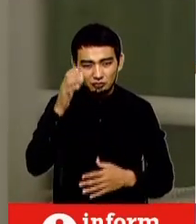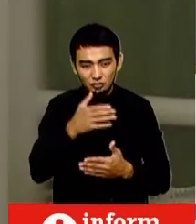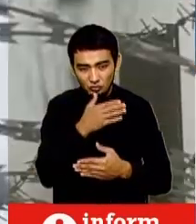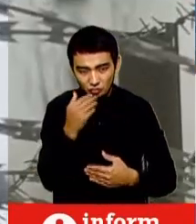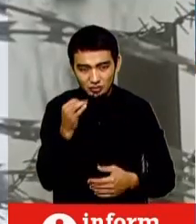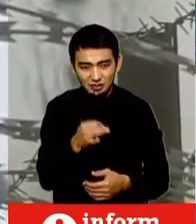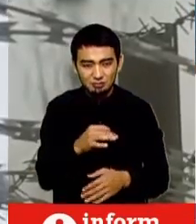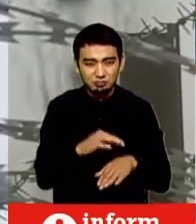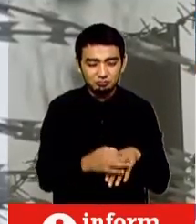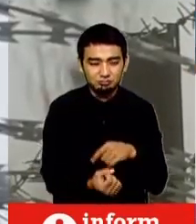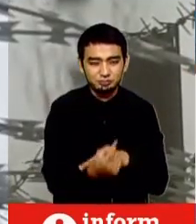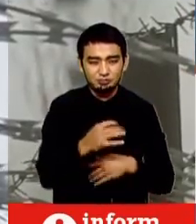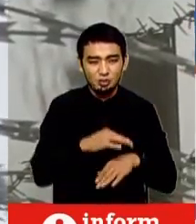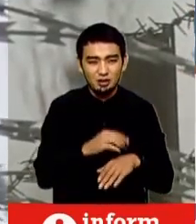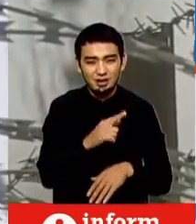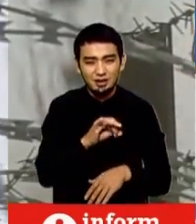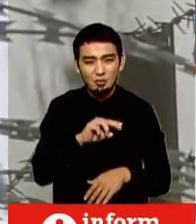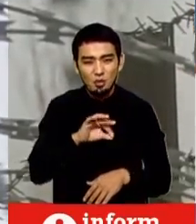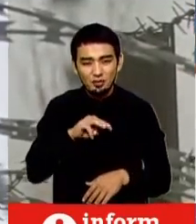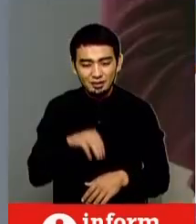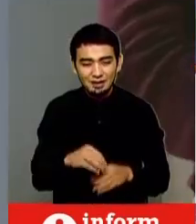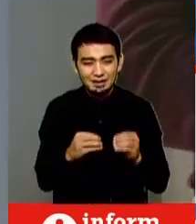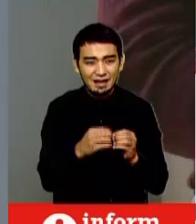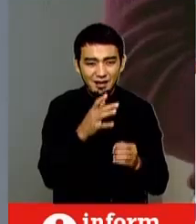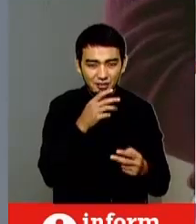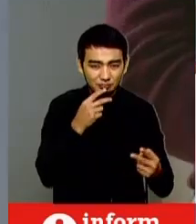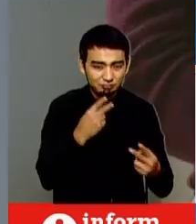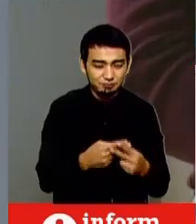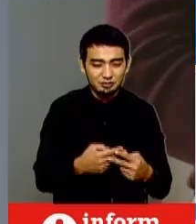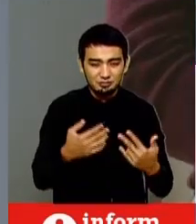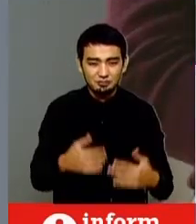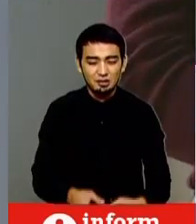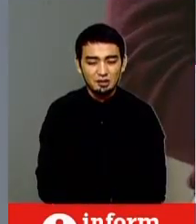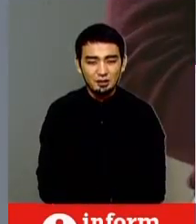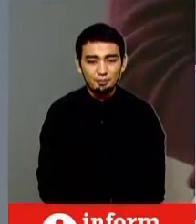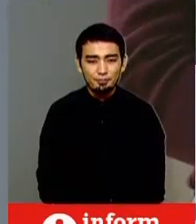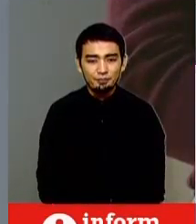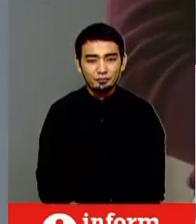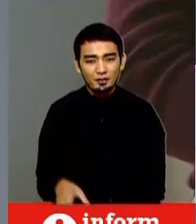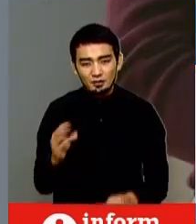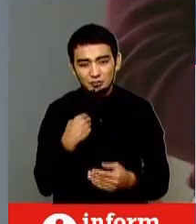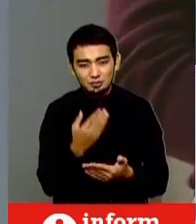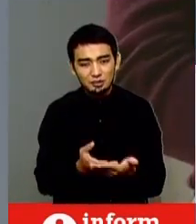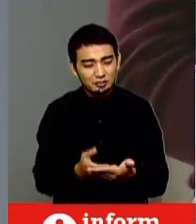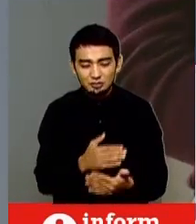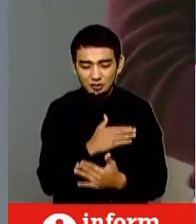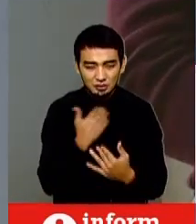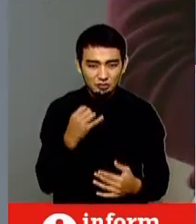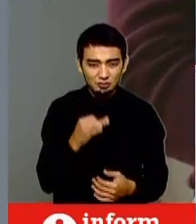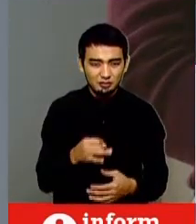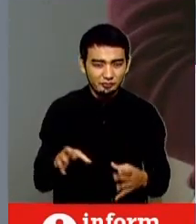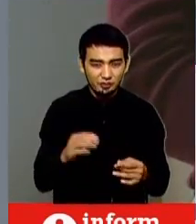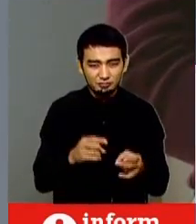заработал гепатит. И в общей сложности 10 лет провел за решеткой. Не советую никому, конечно, чтобы это начинали